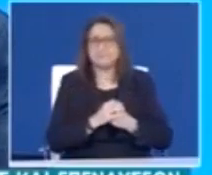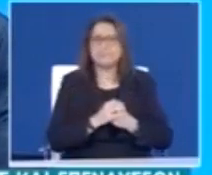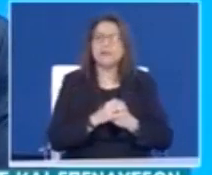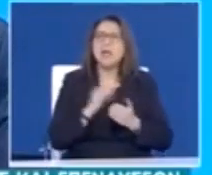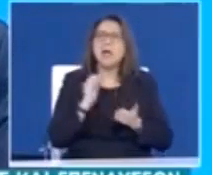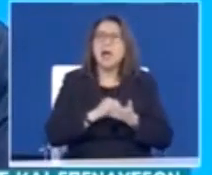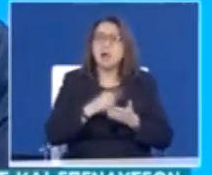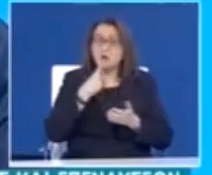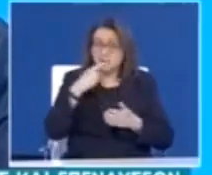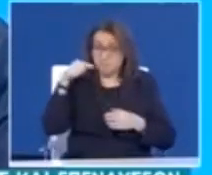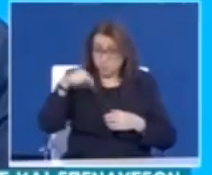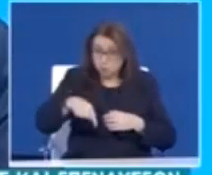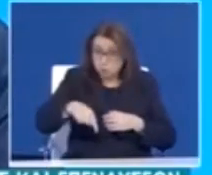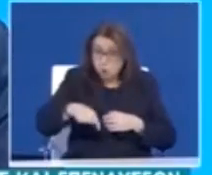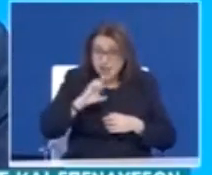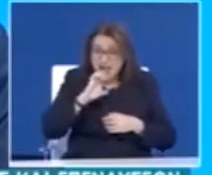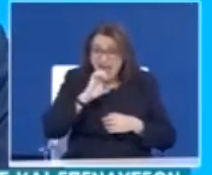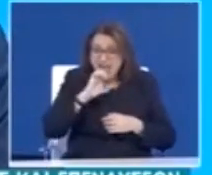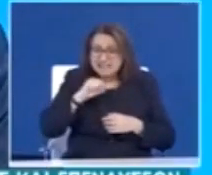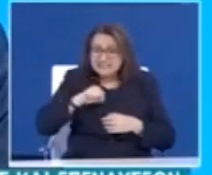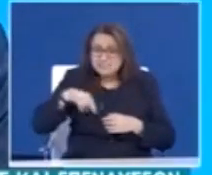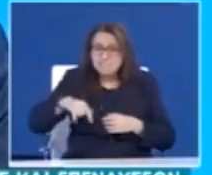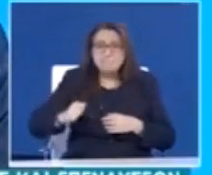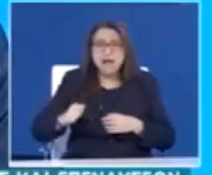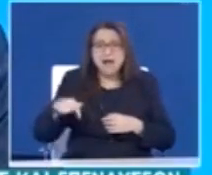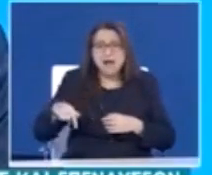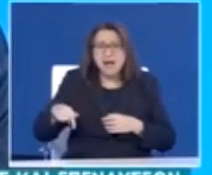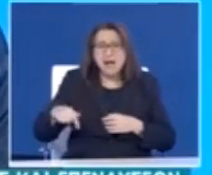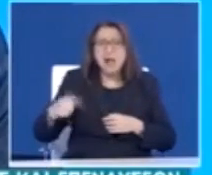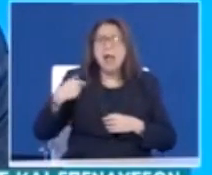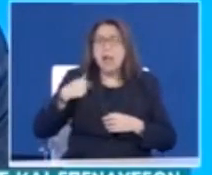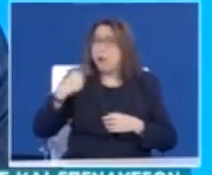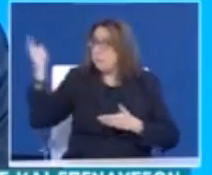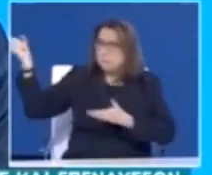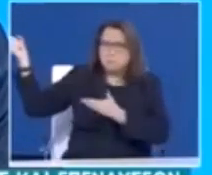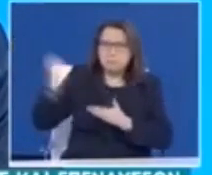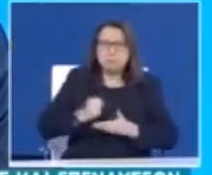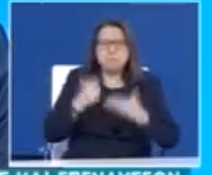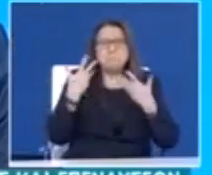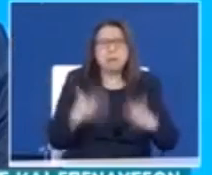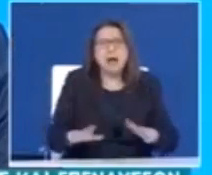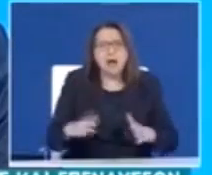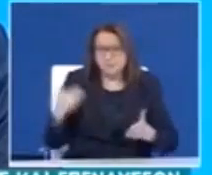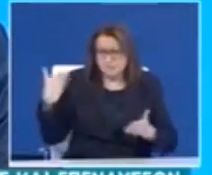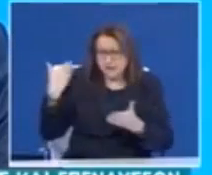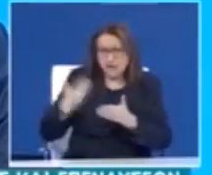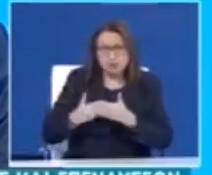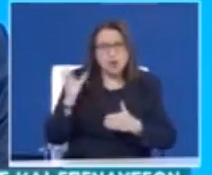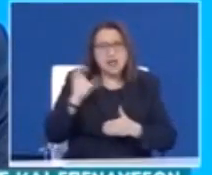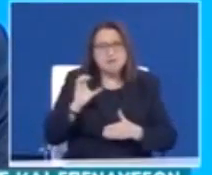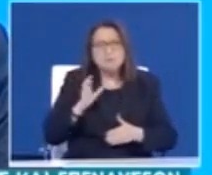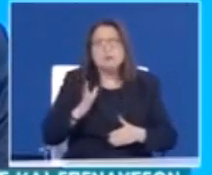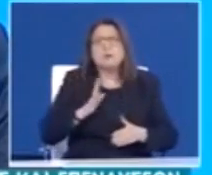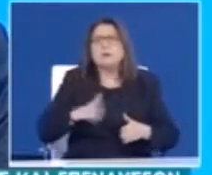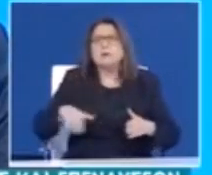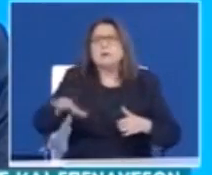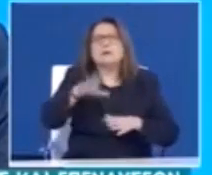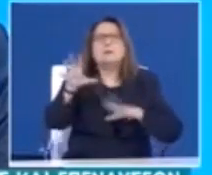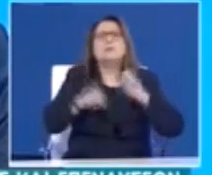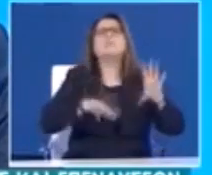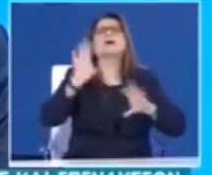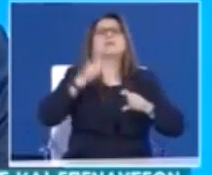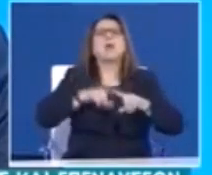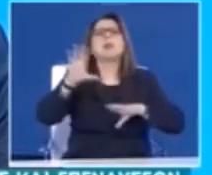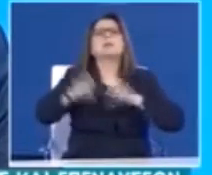τρέχον ΕΣΠΑ, για το οποίο όπως όλοι θυμάστε είχαμε πολύ χαμηλή απορροφητικότητα και υπήρχαν μεγάλες ανησυχίες και πολλά δημοσιεύματα και στον εγχώριο και στο διεθνή